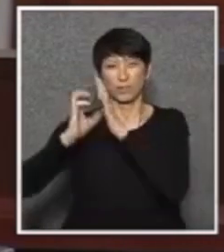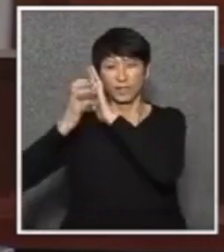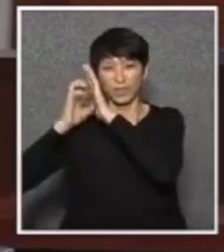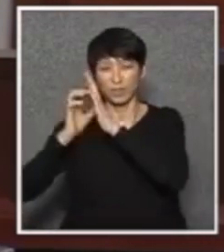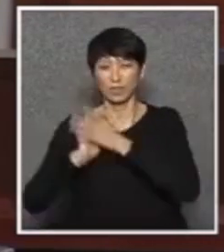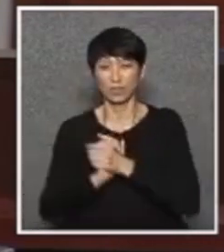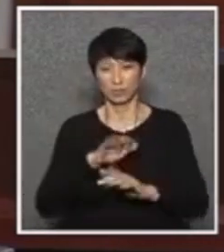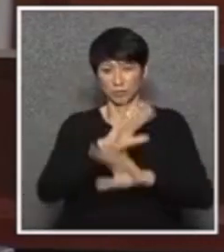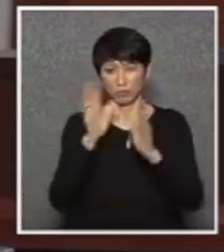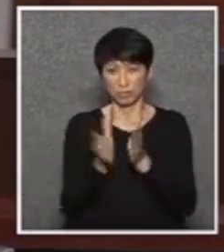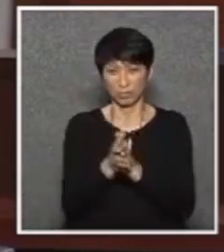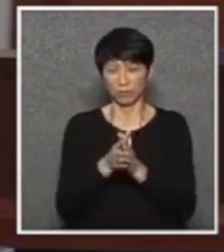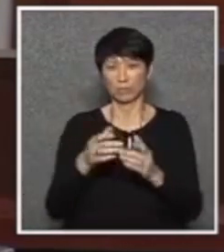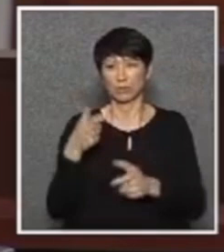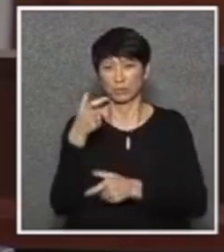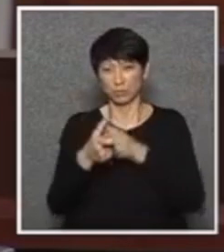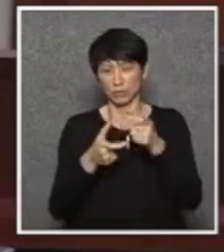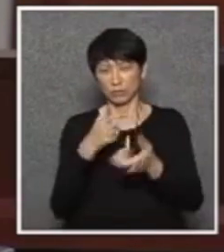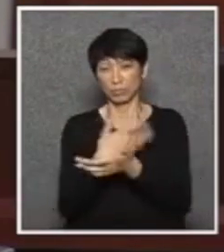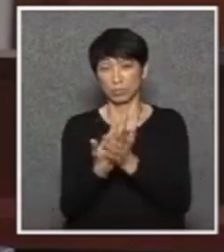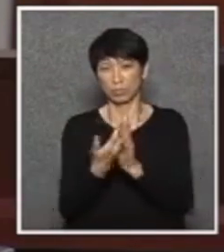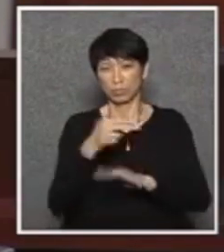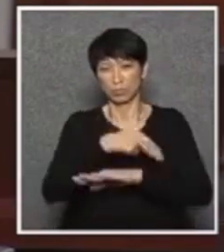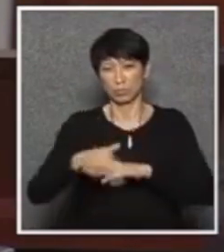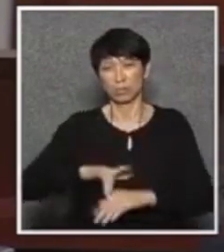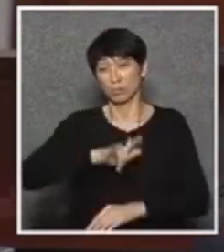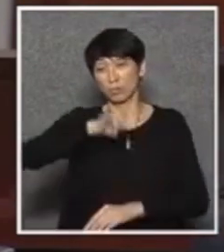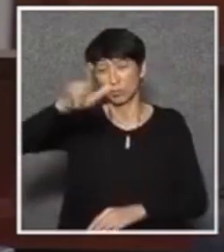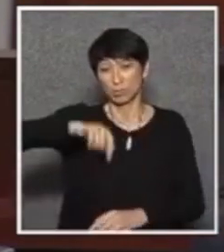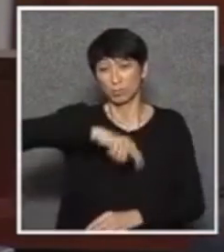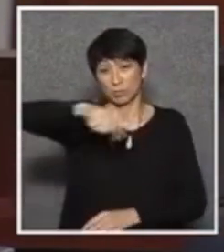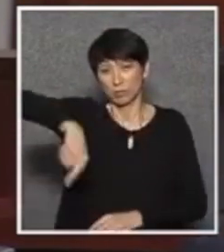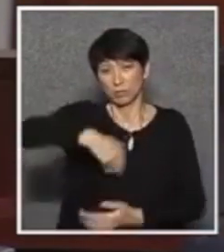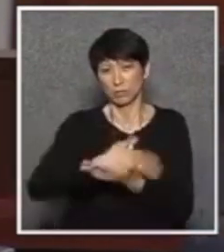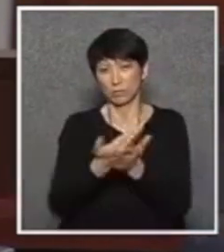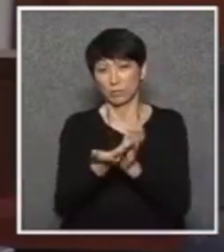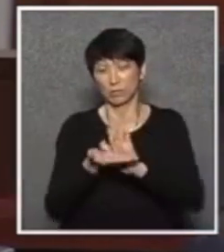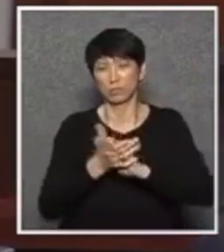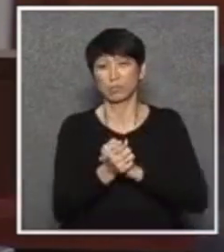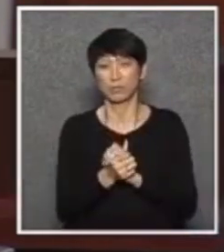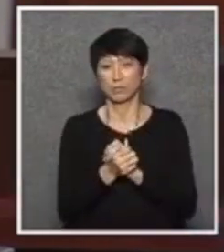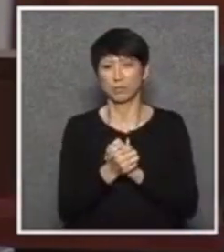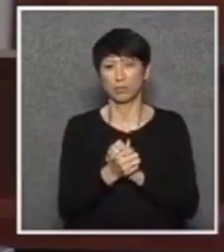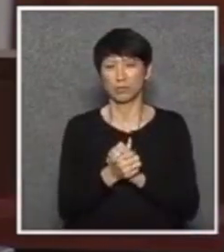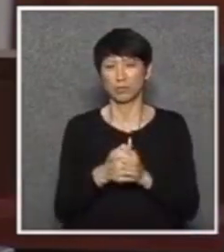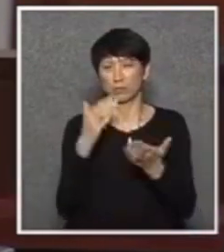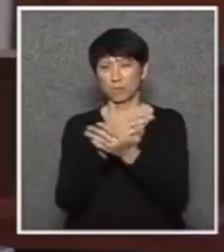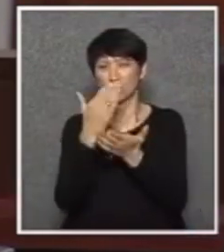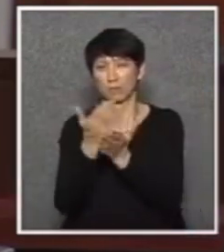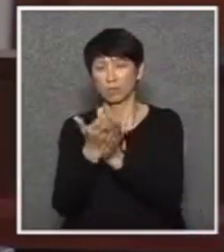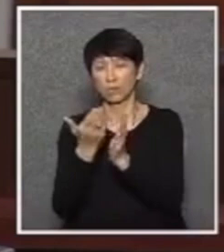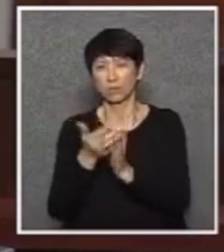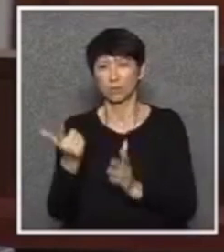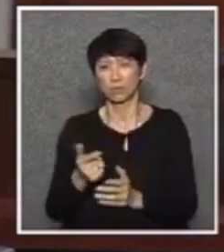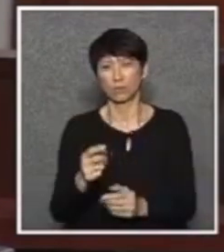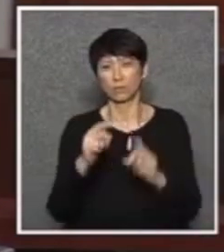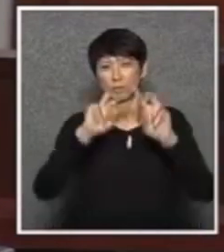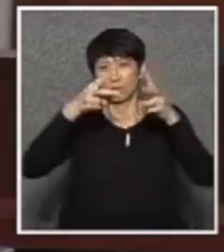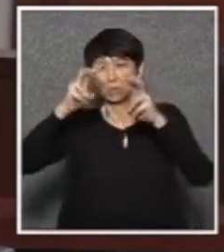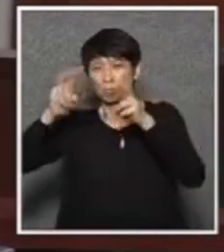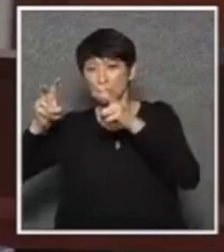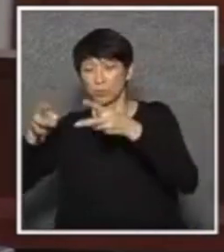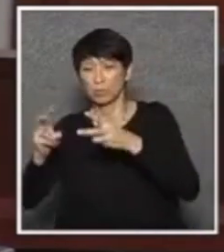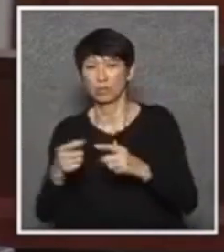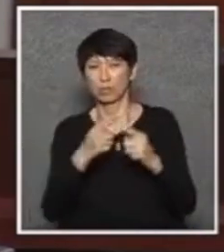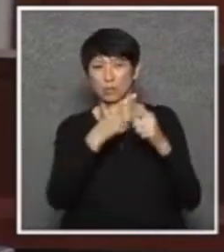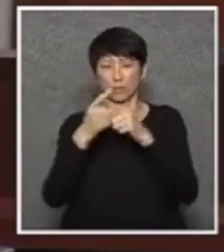城規會分區界劃、大江草圖、機場興建第三條跑道等等，不勝枚舉，每一項都同港人利